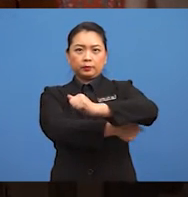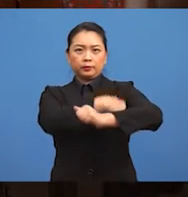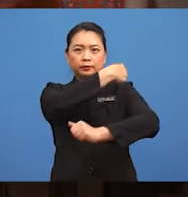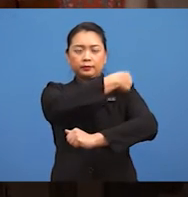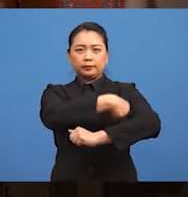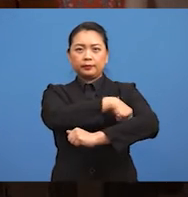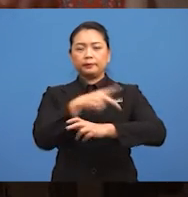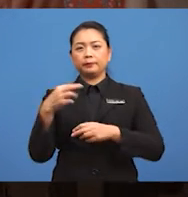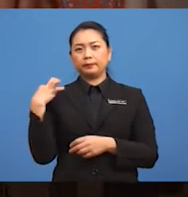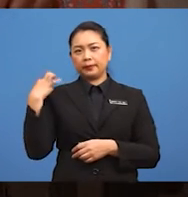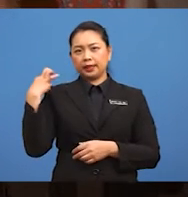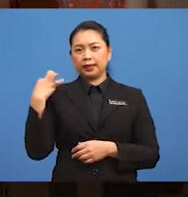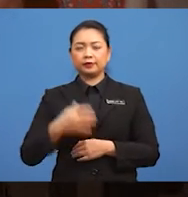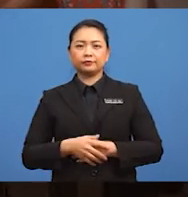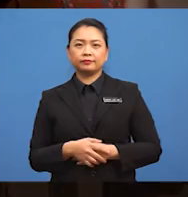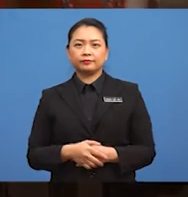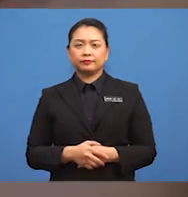badan pakaian.